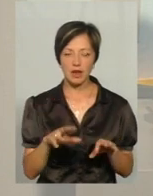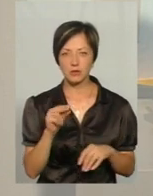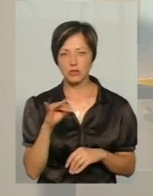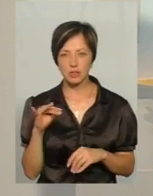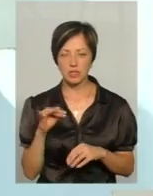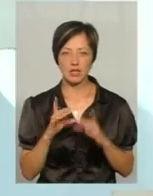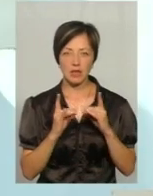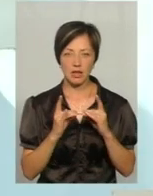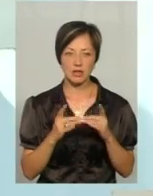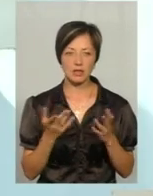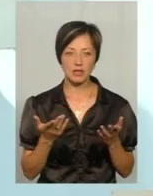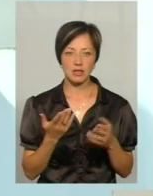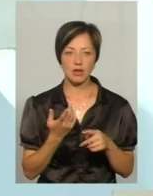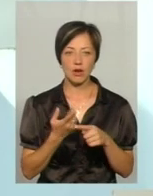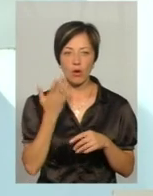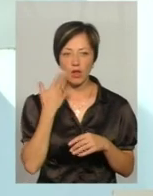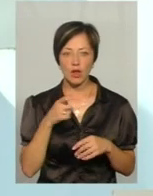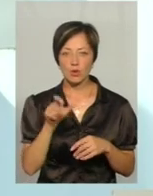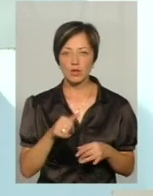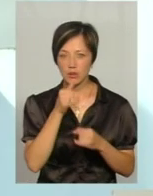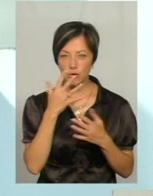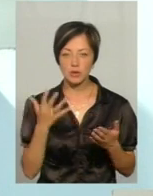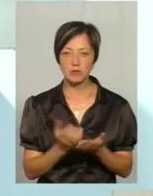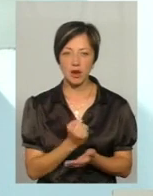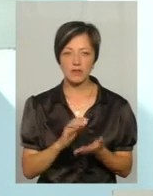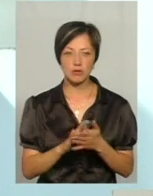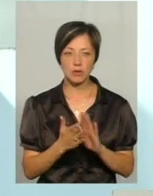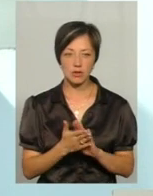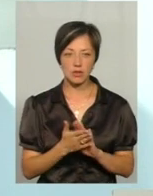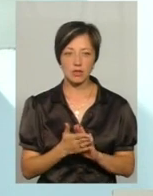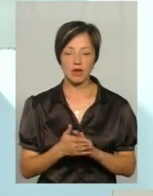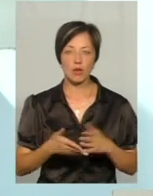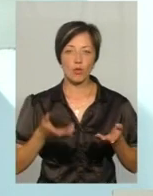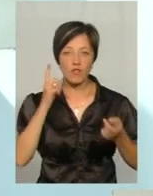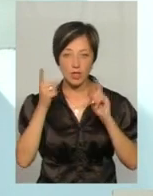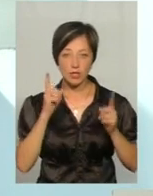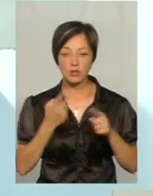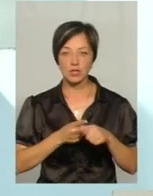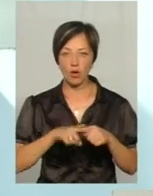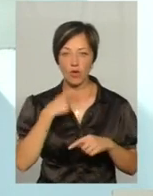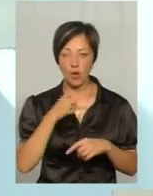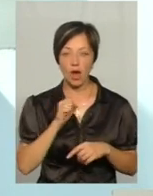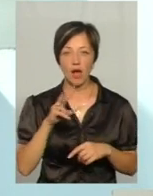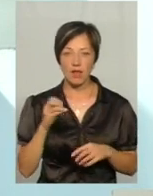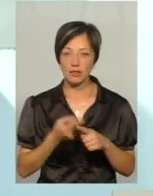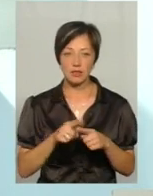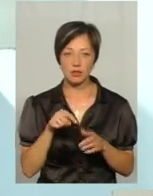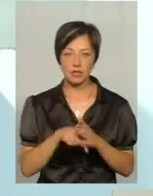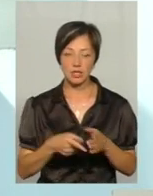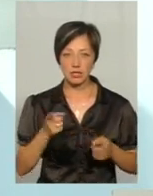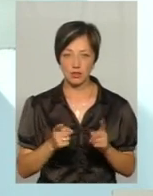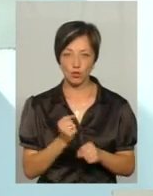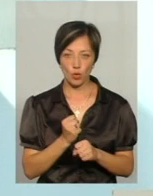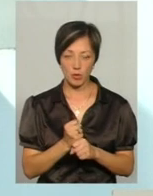віддам інтернат. Тобто, коли людина не може справитися з ситуацією, вона у відчаї і вона оце говорить. Але це не означає дійсно, що